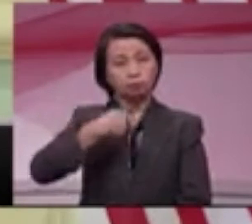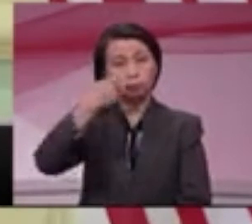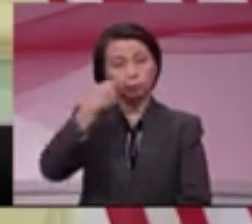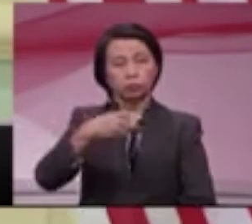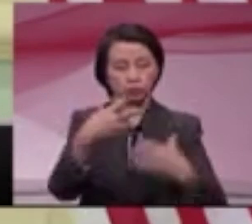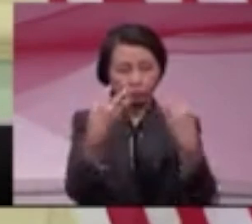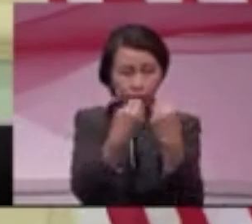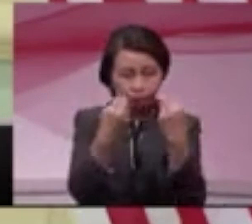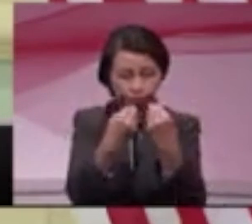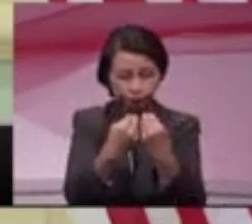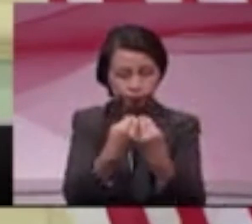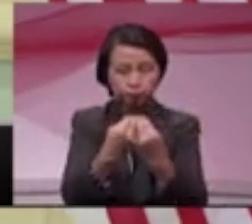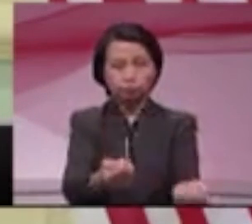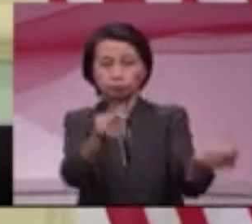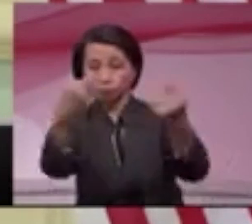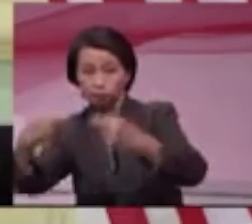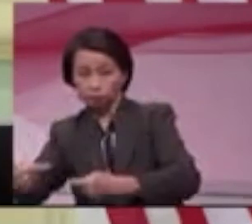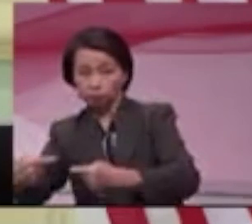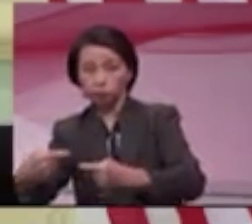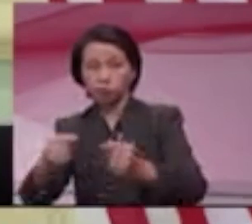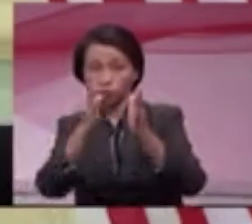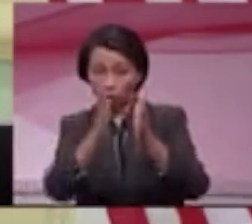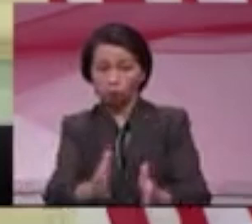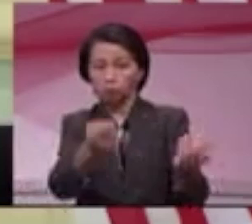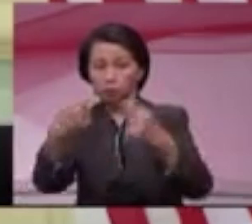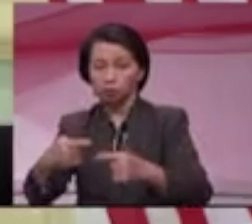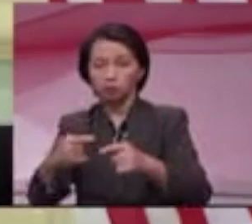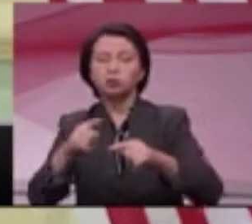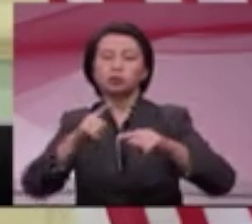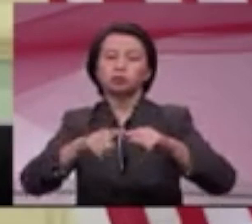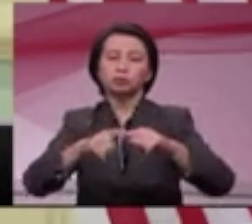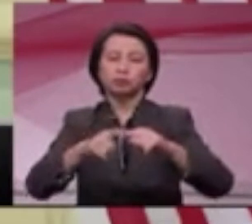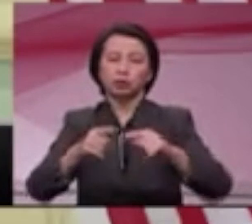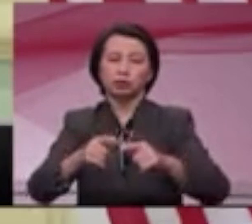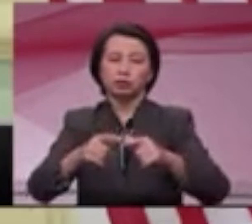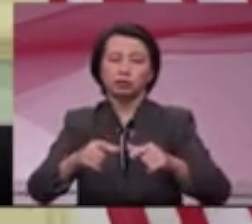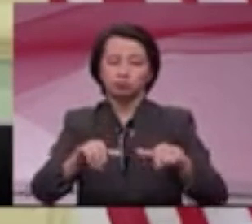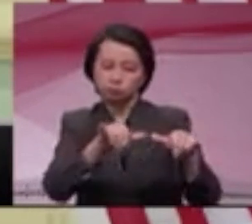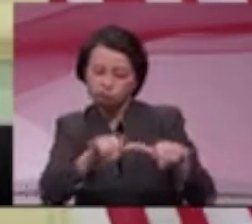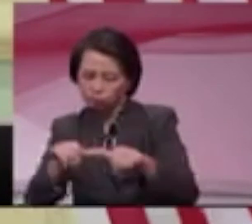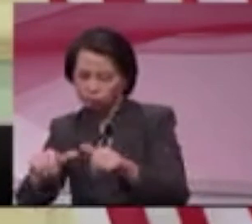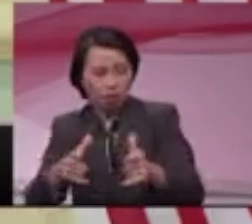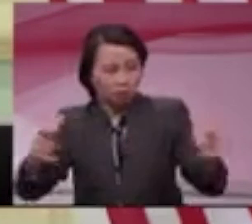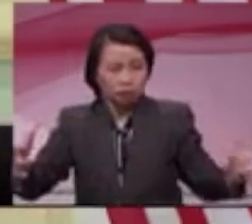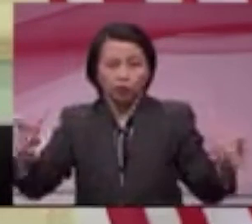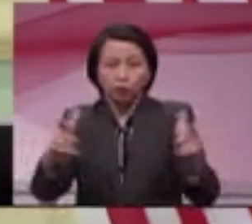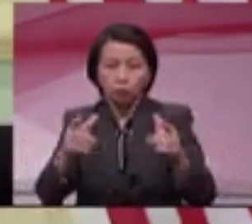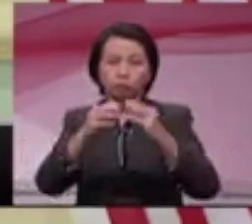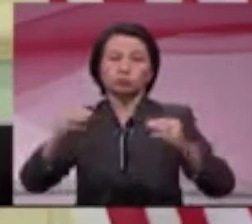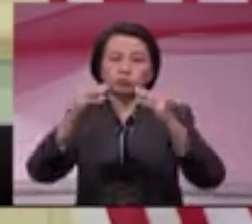jumlah kehadiran peserta adalah berdasarkan kepada saiz masjid dan surau